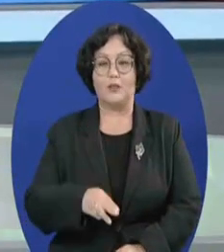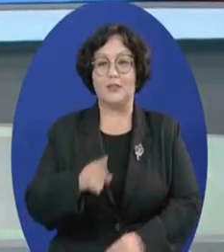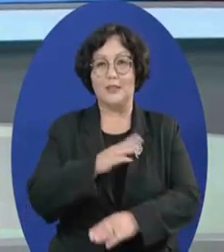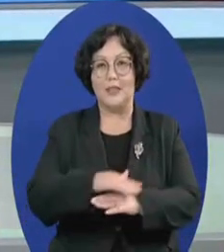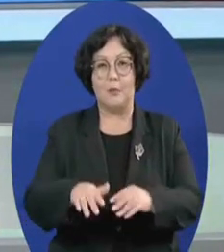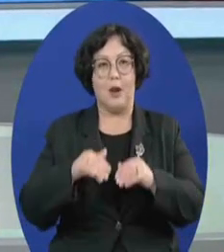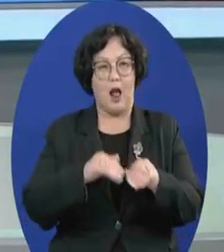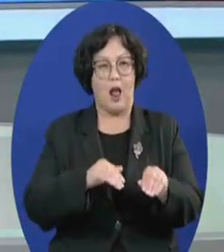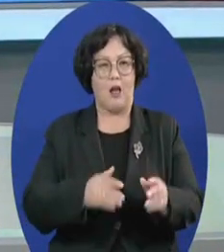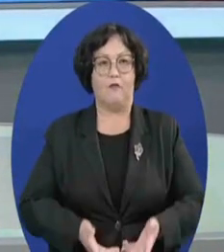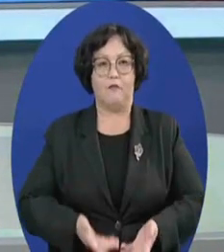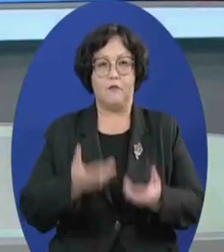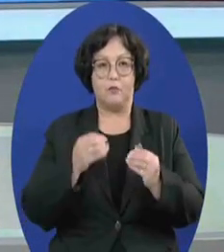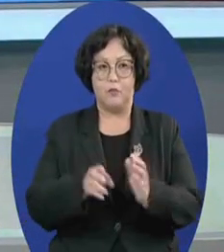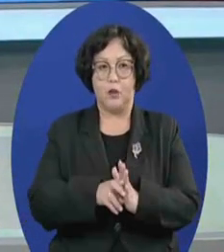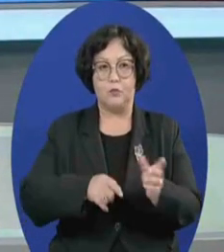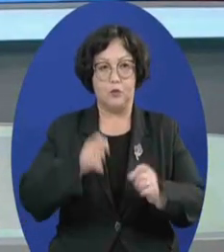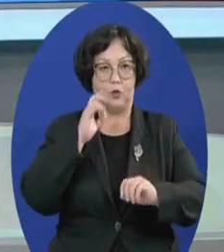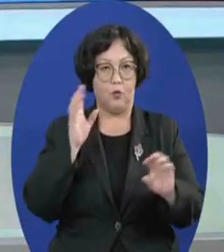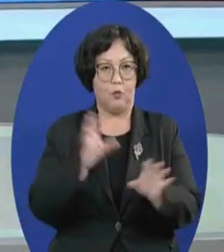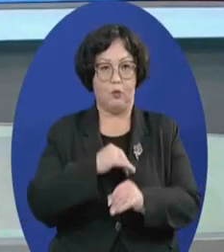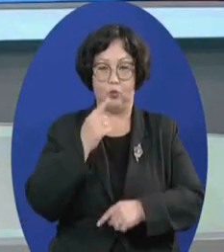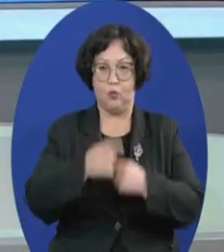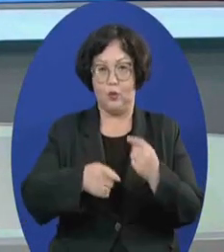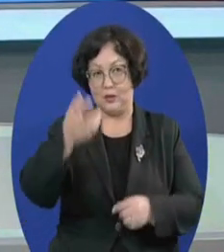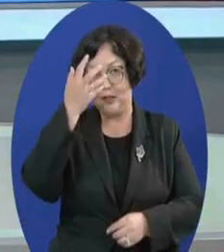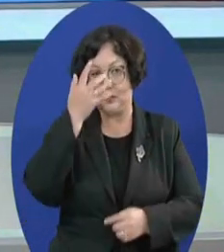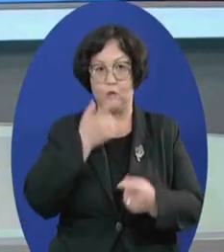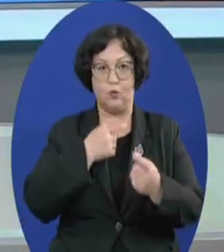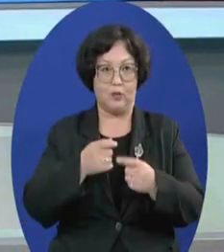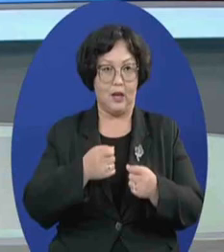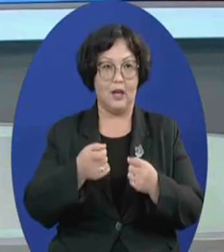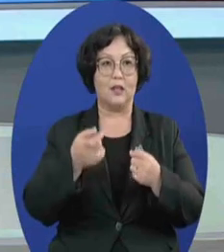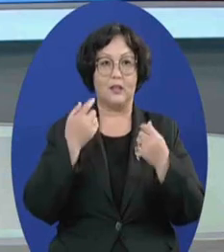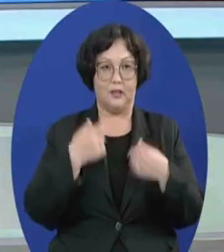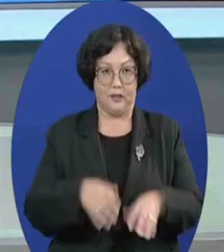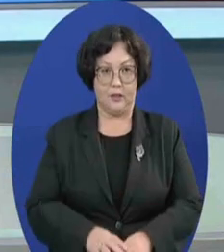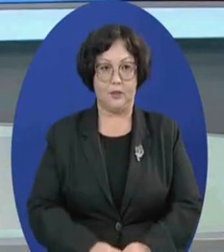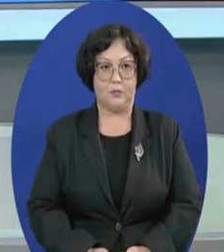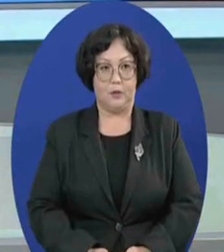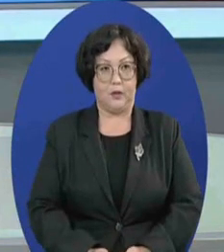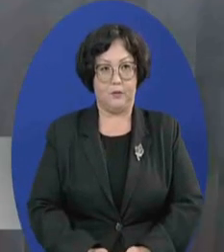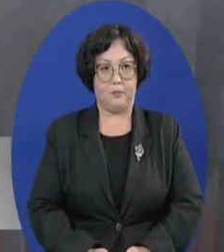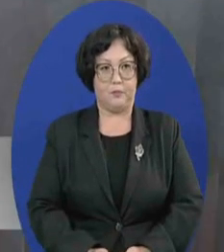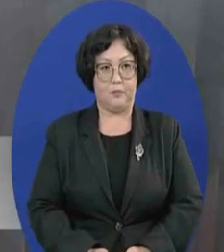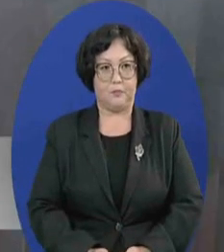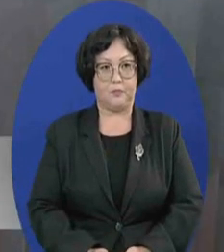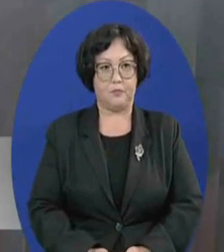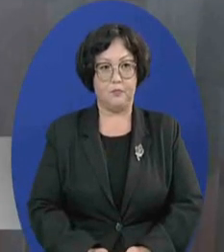замын төвчрлийг бууруулах боломж зохицуулалтын талаар засгийн газрын хуралдаанаар яригдлаа.